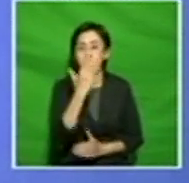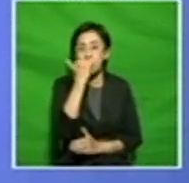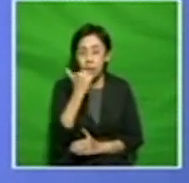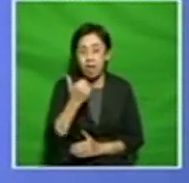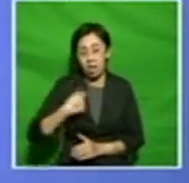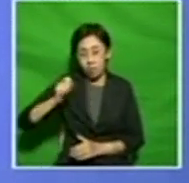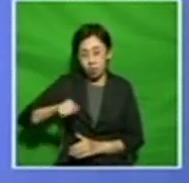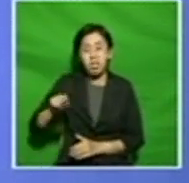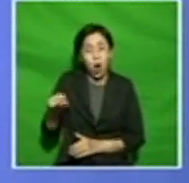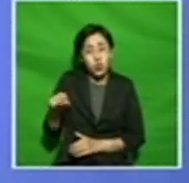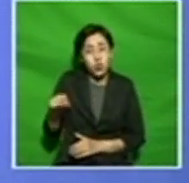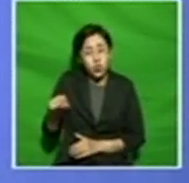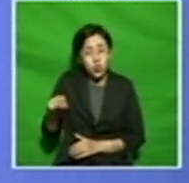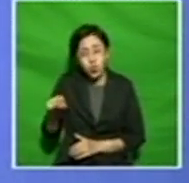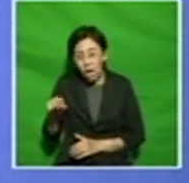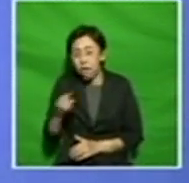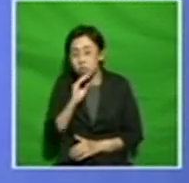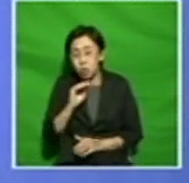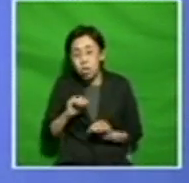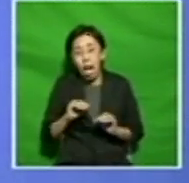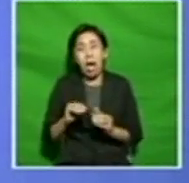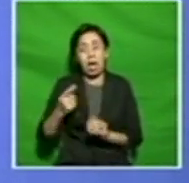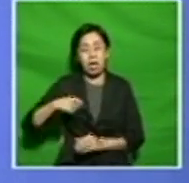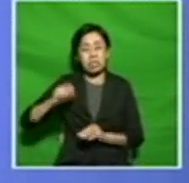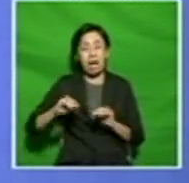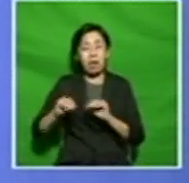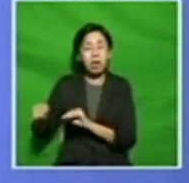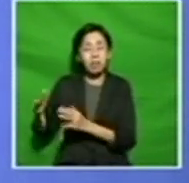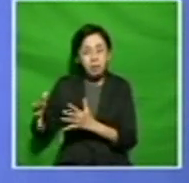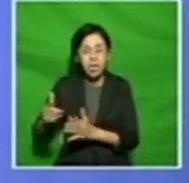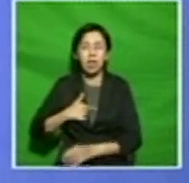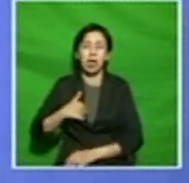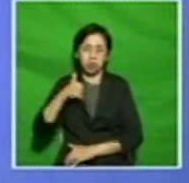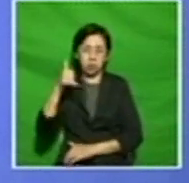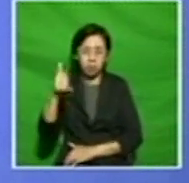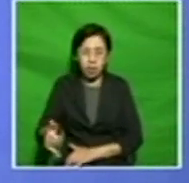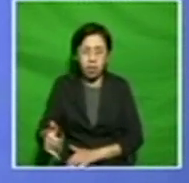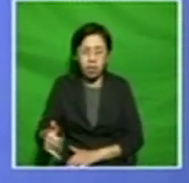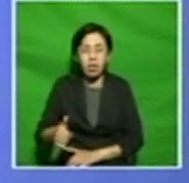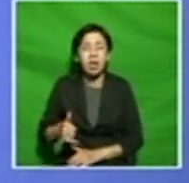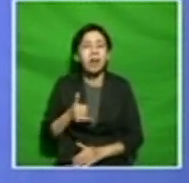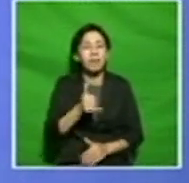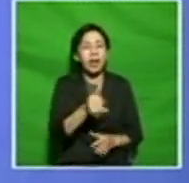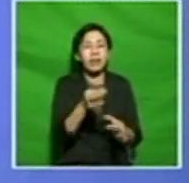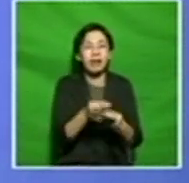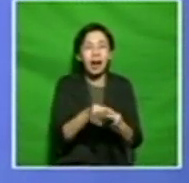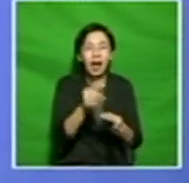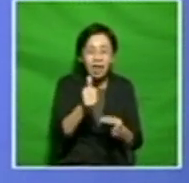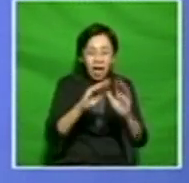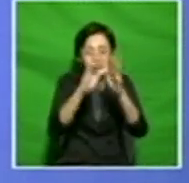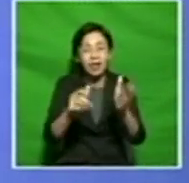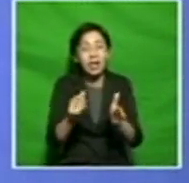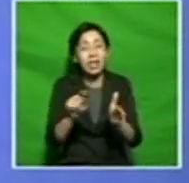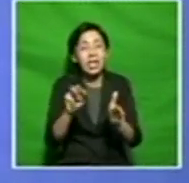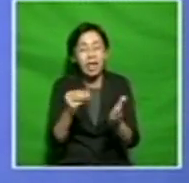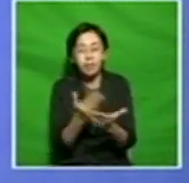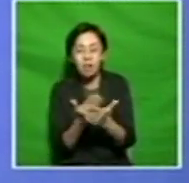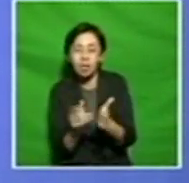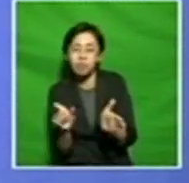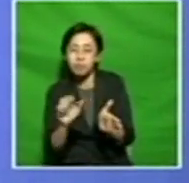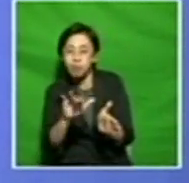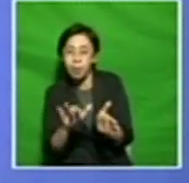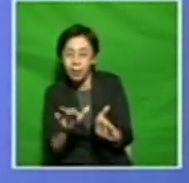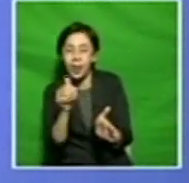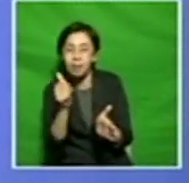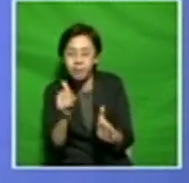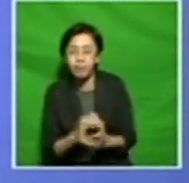จะขาดอายุความอยู่แล้วศาลท่านไม่เลื่อนเมื่อไม่เลื่อนเราก็ต้องไปธนาคารได้ไปกดตู้ ATM ได้รวม